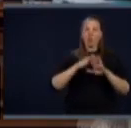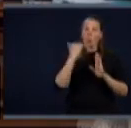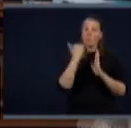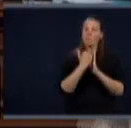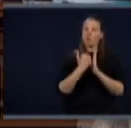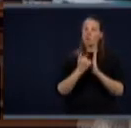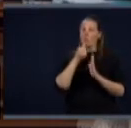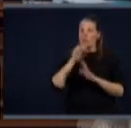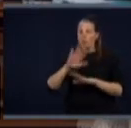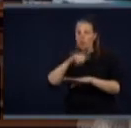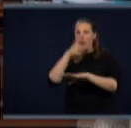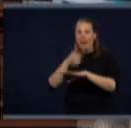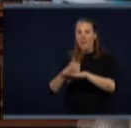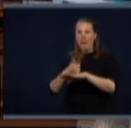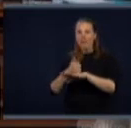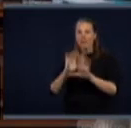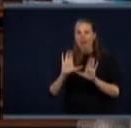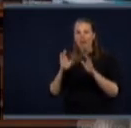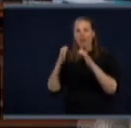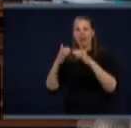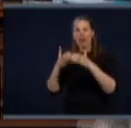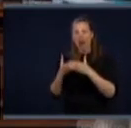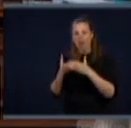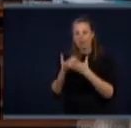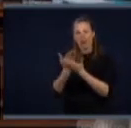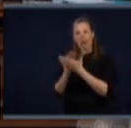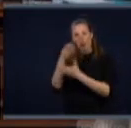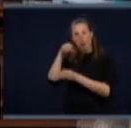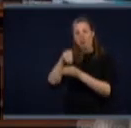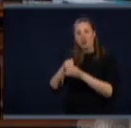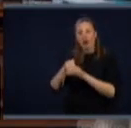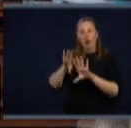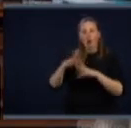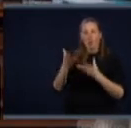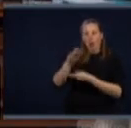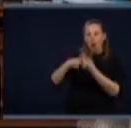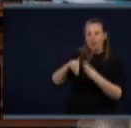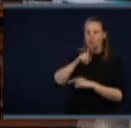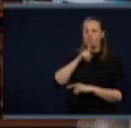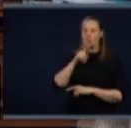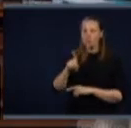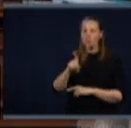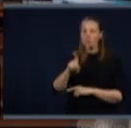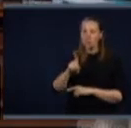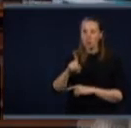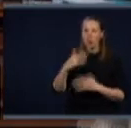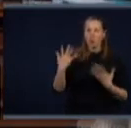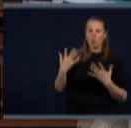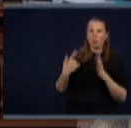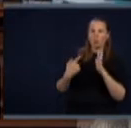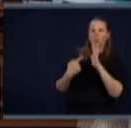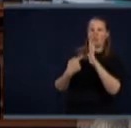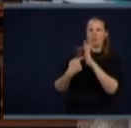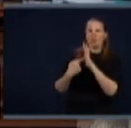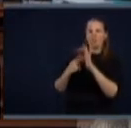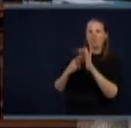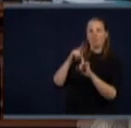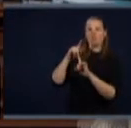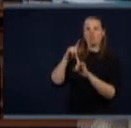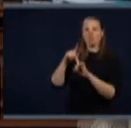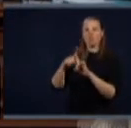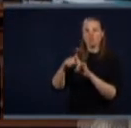place dans les salles de classe pour s'assurer qu'il n'y ait pas, en fait, de limiter, si on veut, là, les contacts? Est-ce qu'il va y avoir,